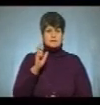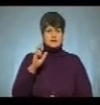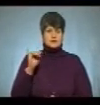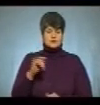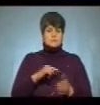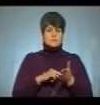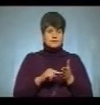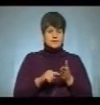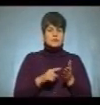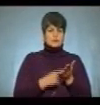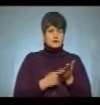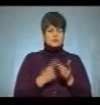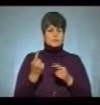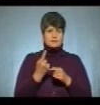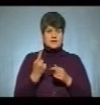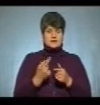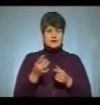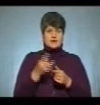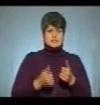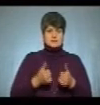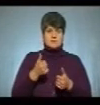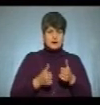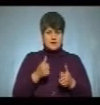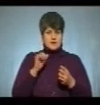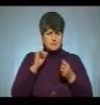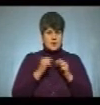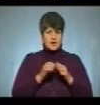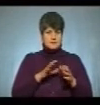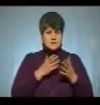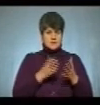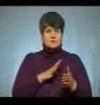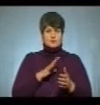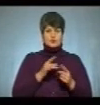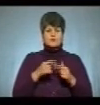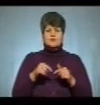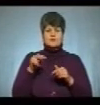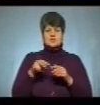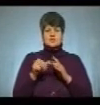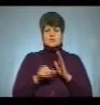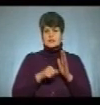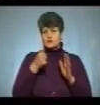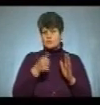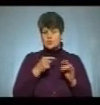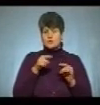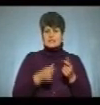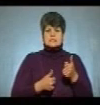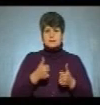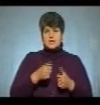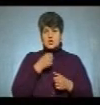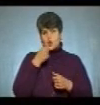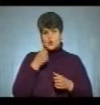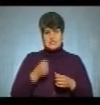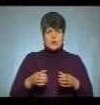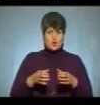що вперше змагання пам'яті футболіста Василя Огаля у Тернополі організували у 2016 році. Тоді змагались дорослі